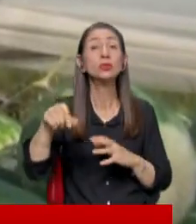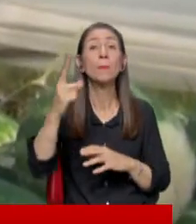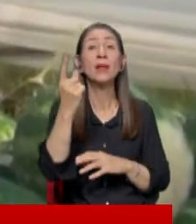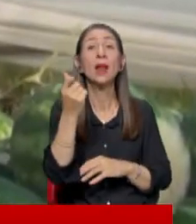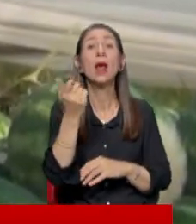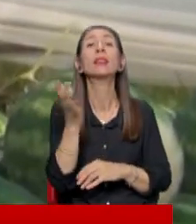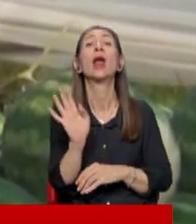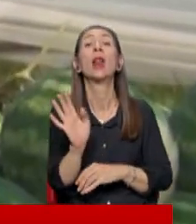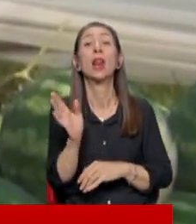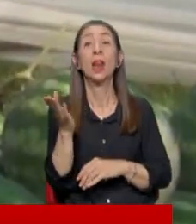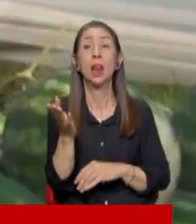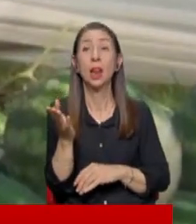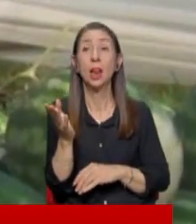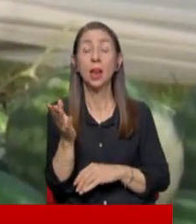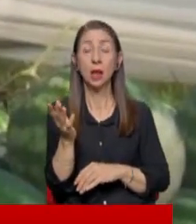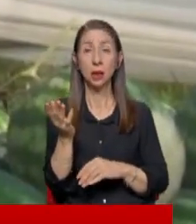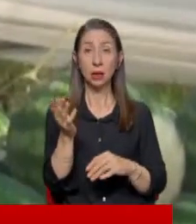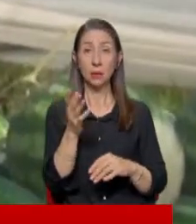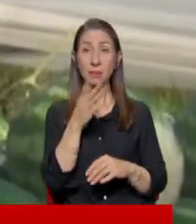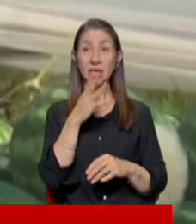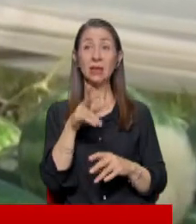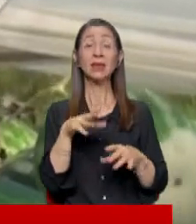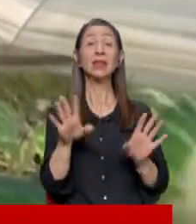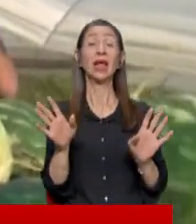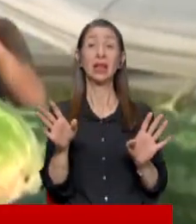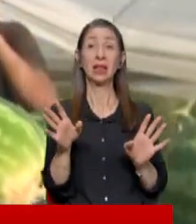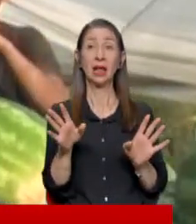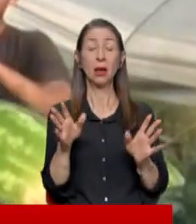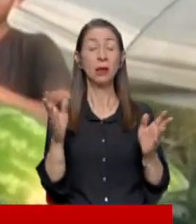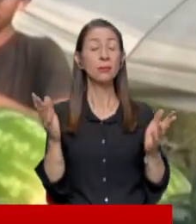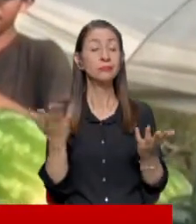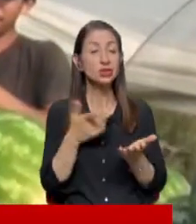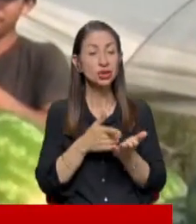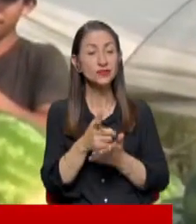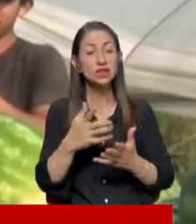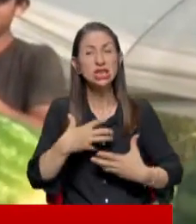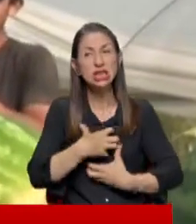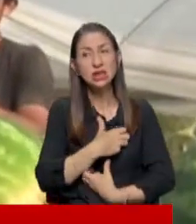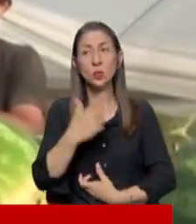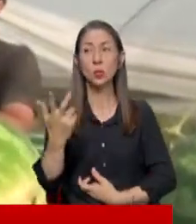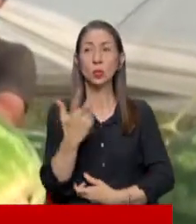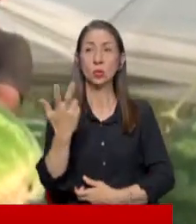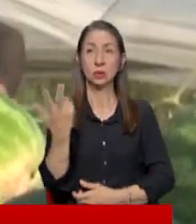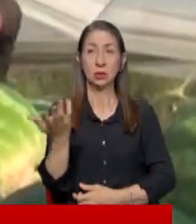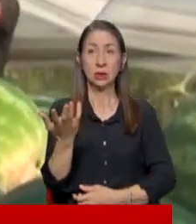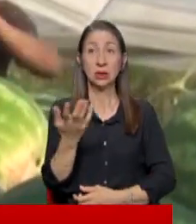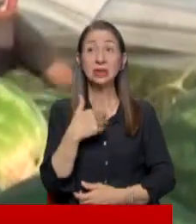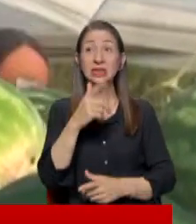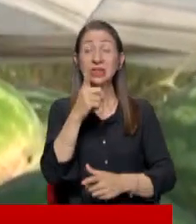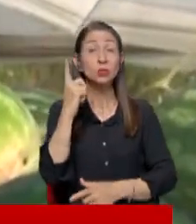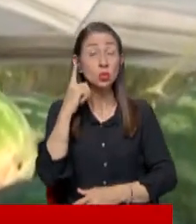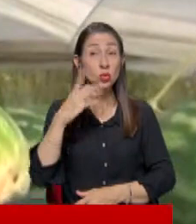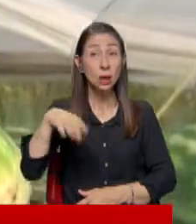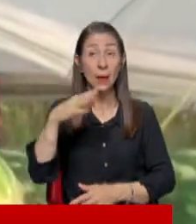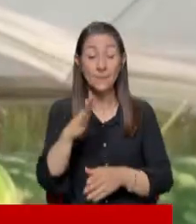1 lira gitmiyor. Yani bildiğin gibi değil. Bayağı hani çiftçi kan ağlıyor. Sesimizi